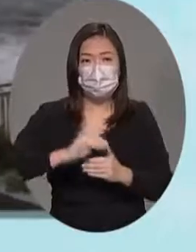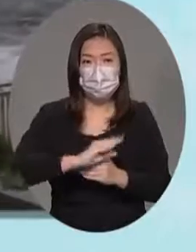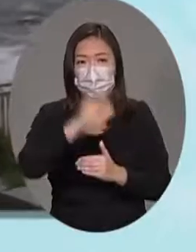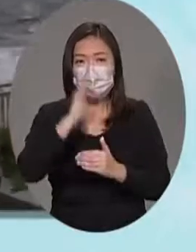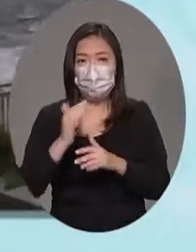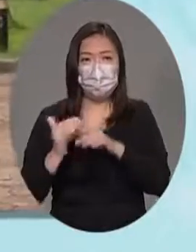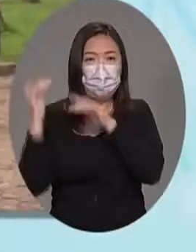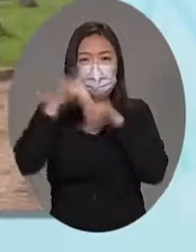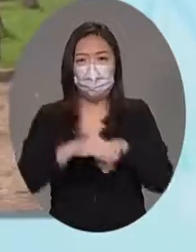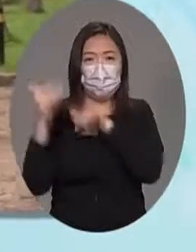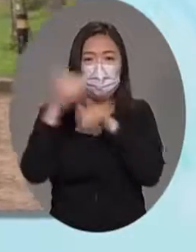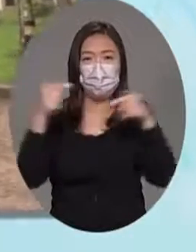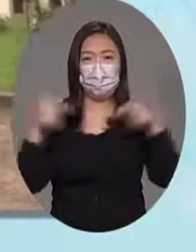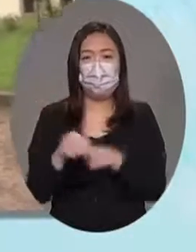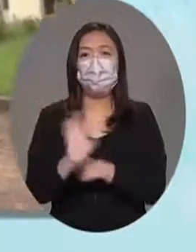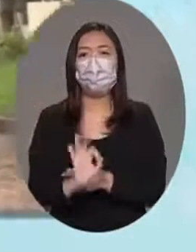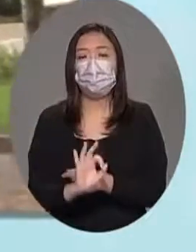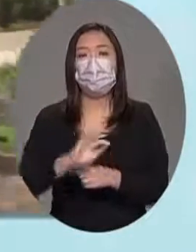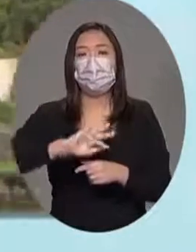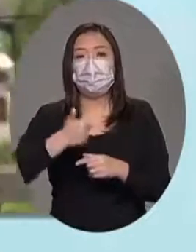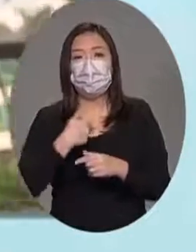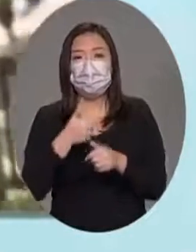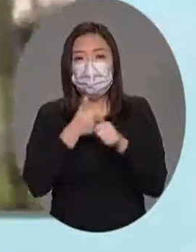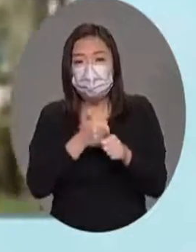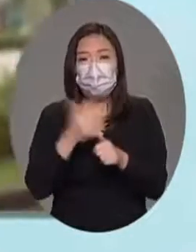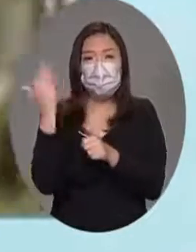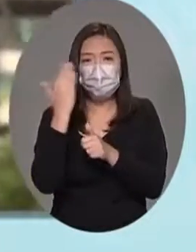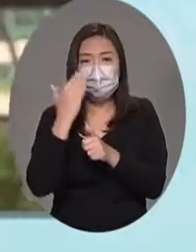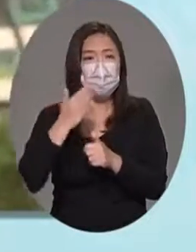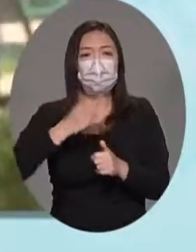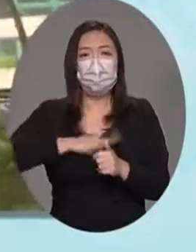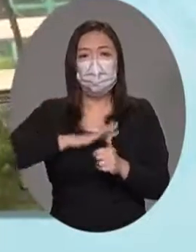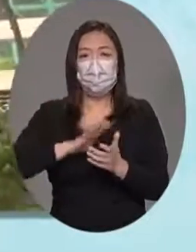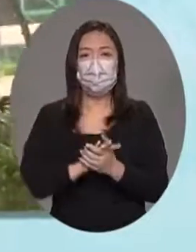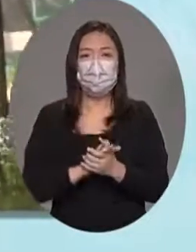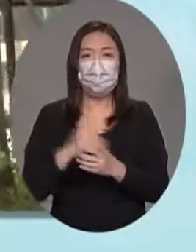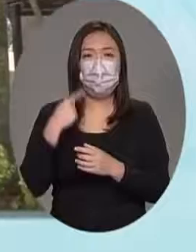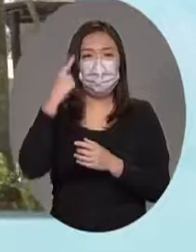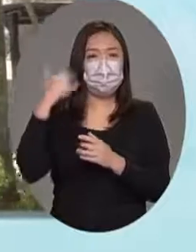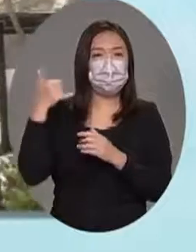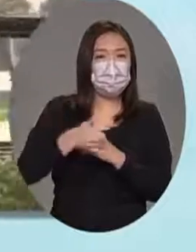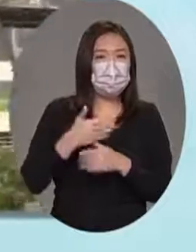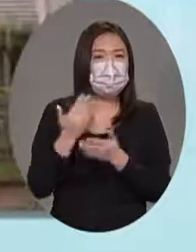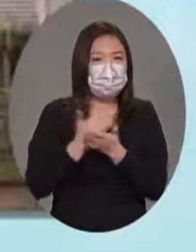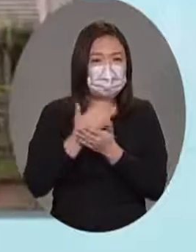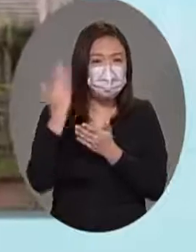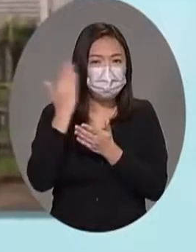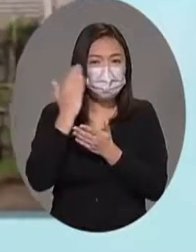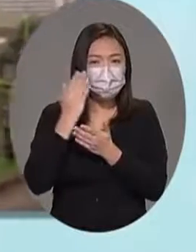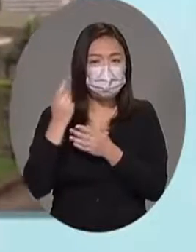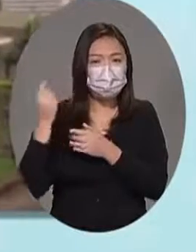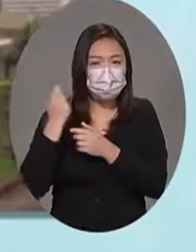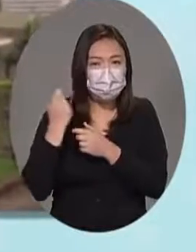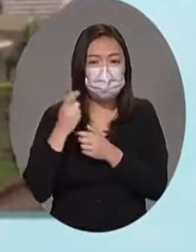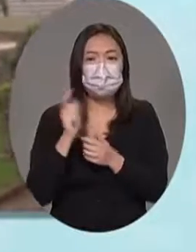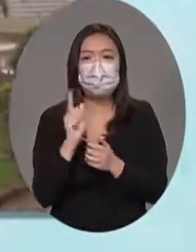未有减退，不过追风族就冇有怕。 就系测，即系落嚟测一测个风速啦，咁样。即系个风洞位嗰